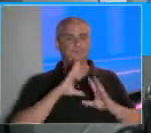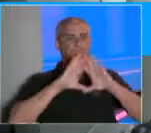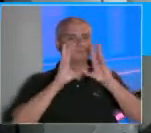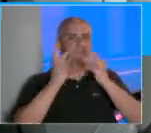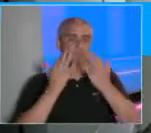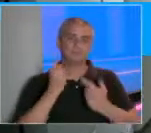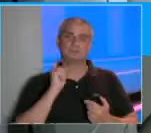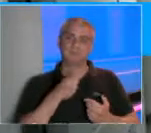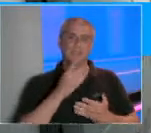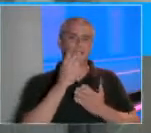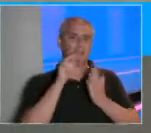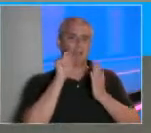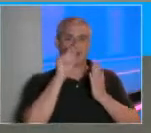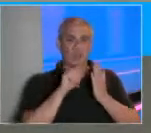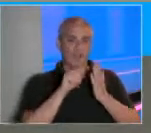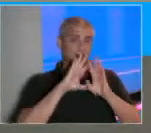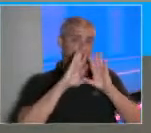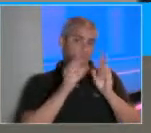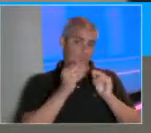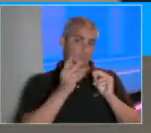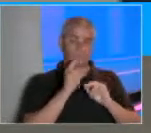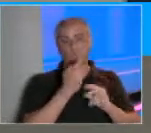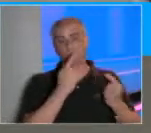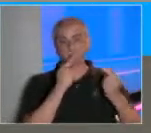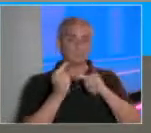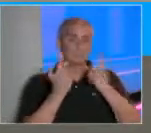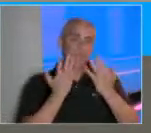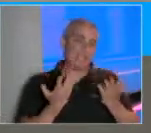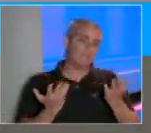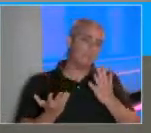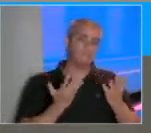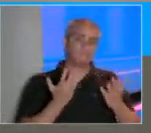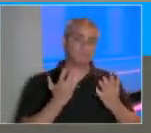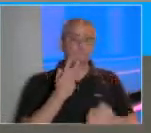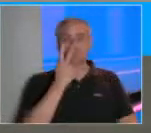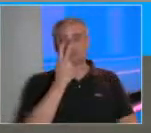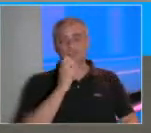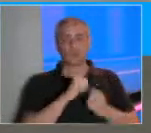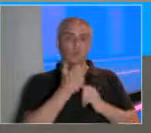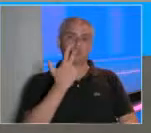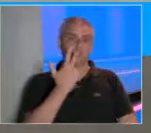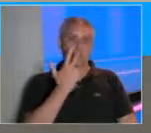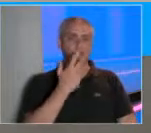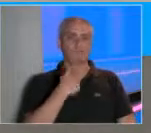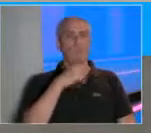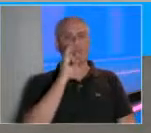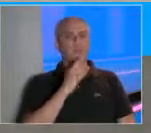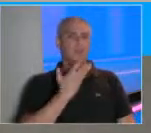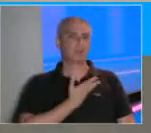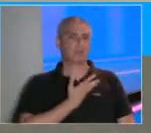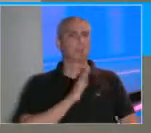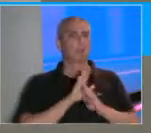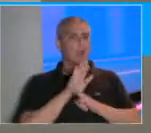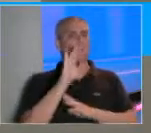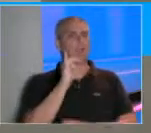אז צריך לחלק אותם, לחלק אותם, אפשר להתווכח בכמה, אבל בשתיים או שלוש, ואז אנחנו עדיין מקבלים